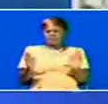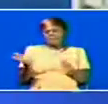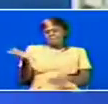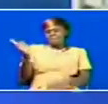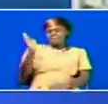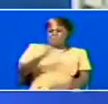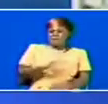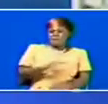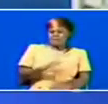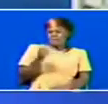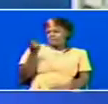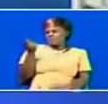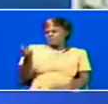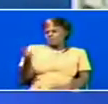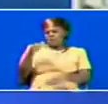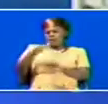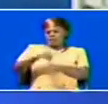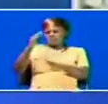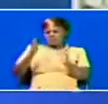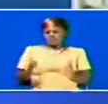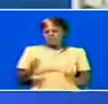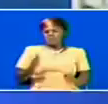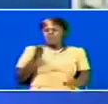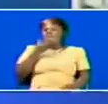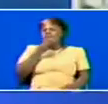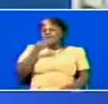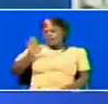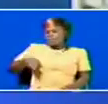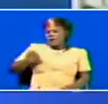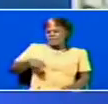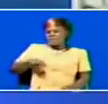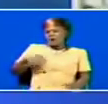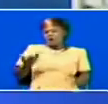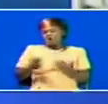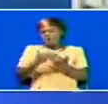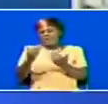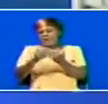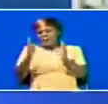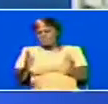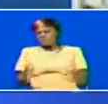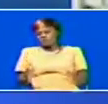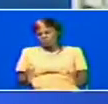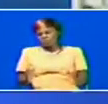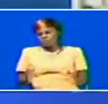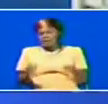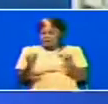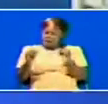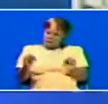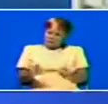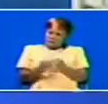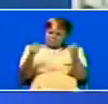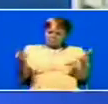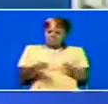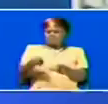tena kidogo kwa muathiriwa, iwe ni mzazi ama mlezi ama mtu yoyote yule. Iwapo kumetokea kitu kama hiki,